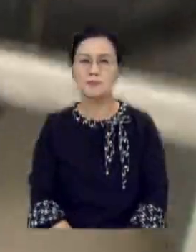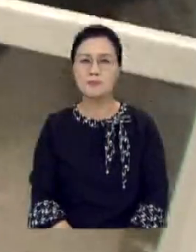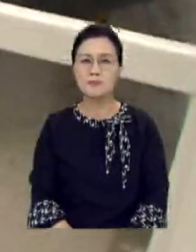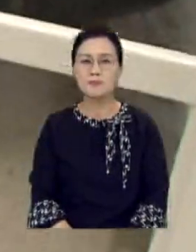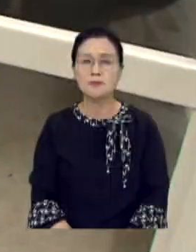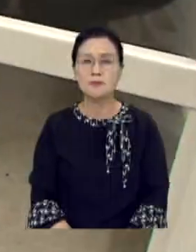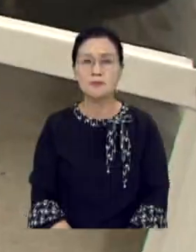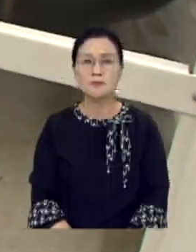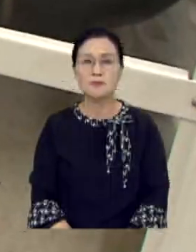KNN 최한솔입니다